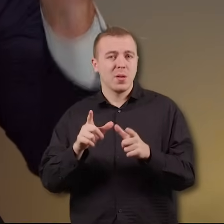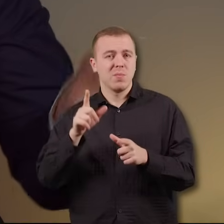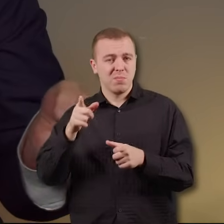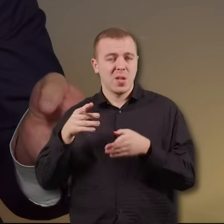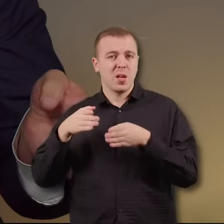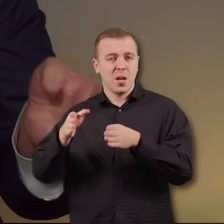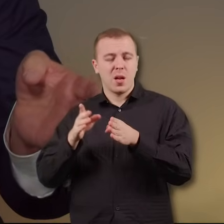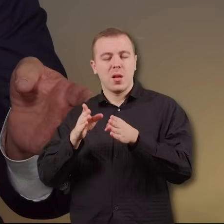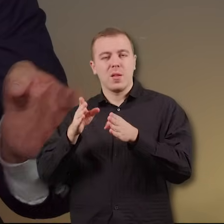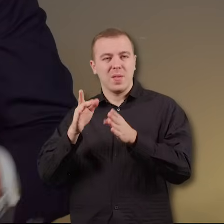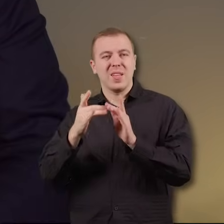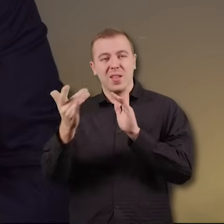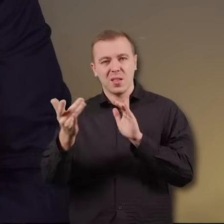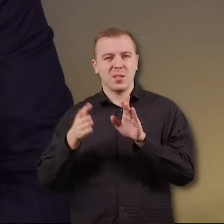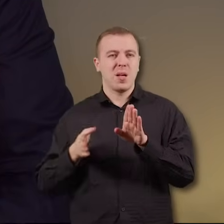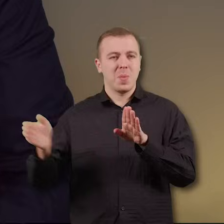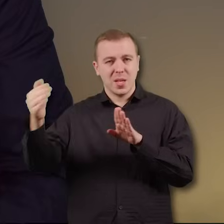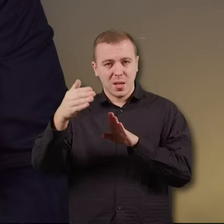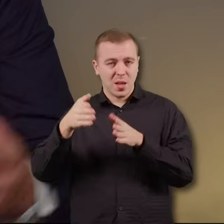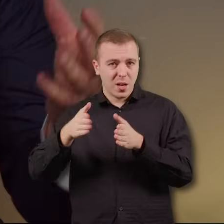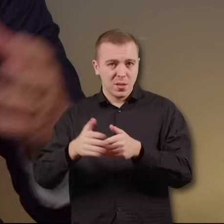tiltas aplinkelis, nes miestas dūsta nuo